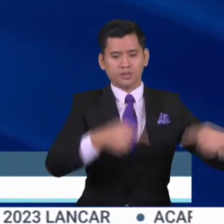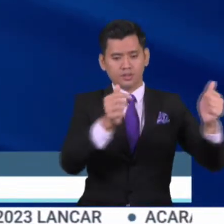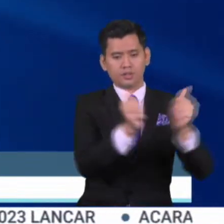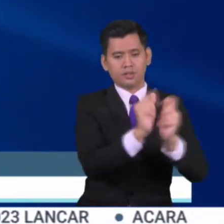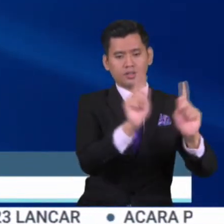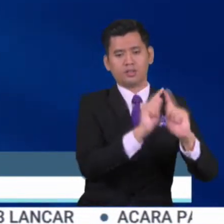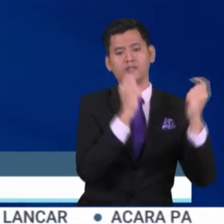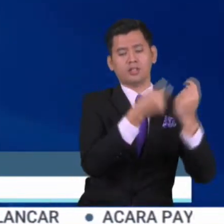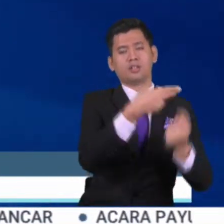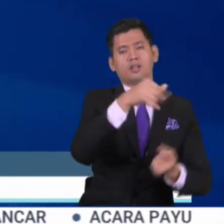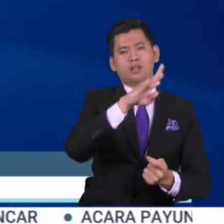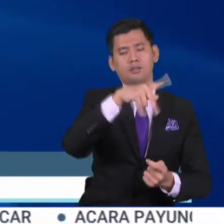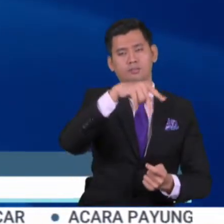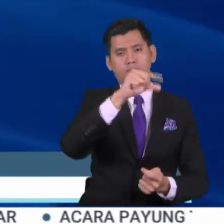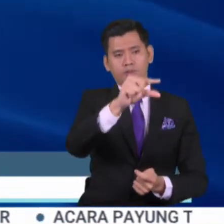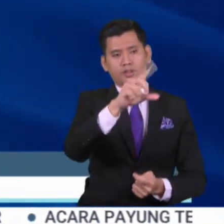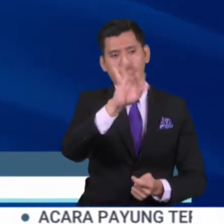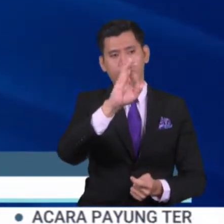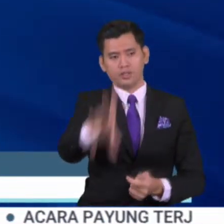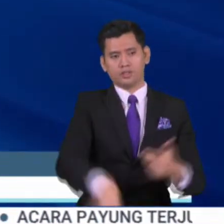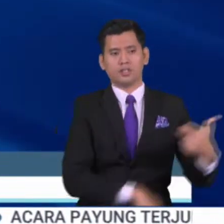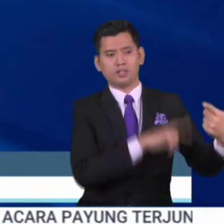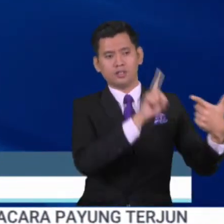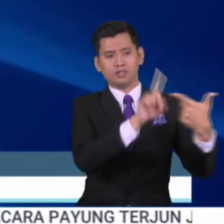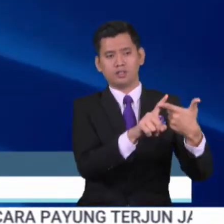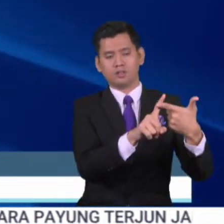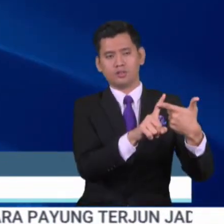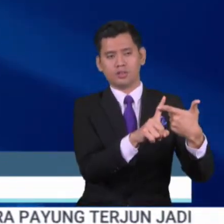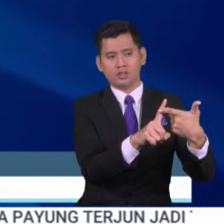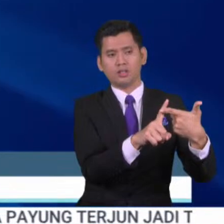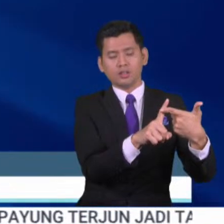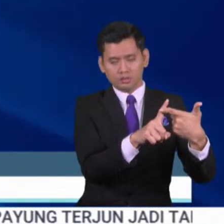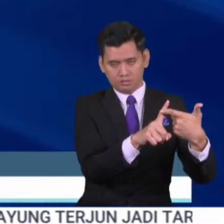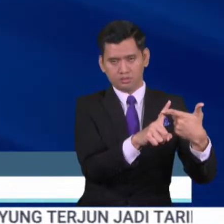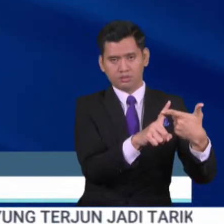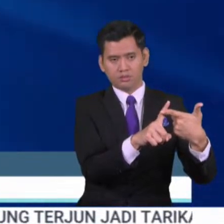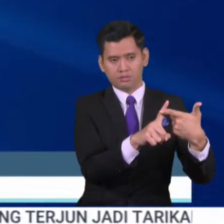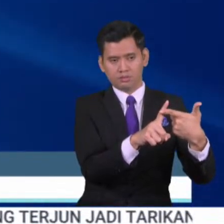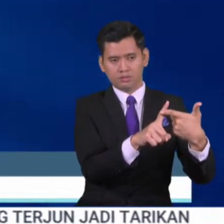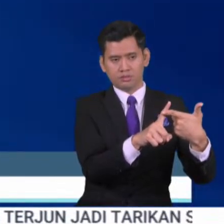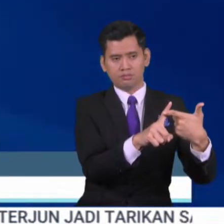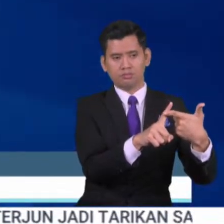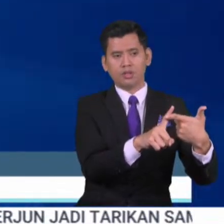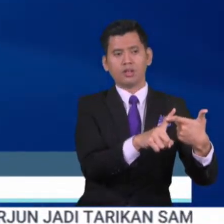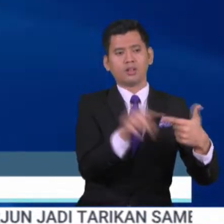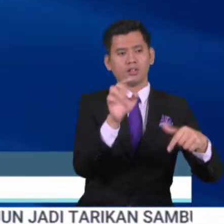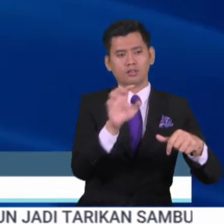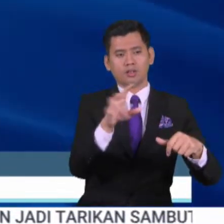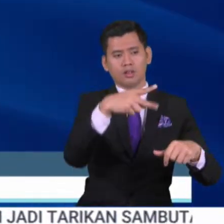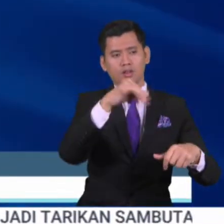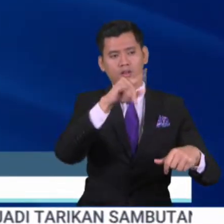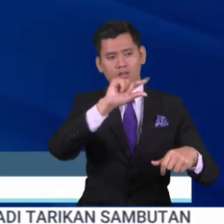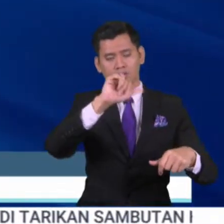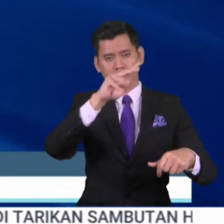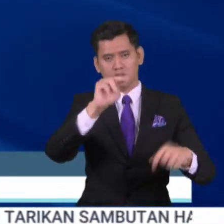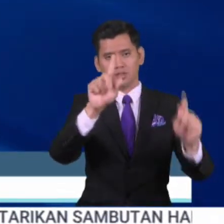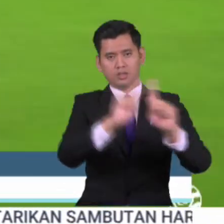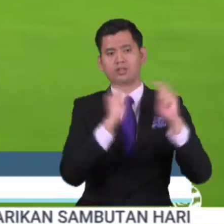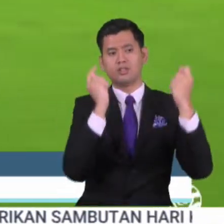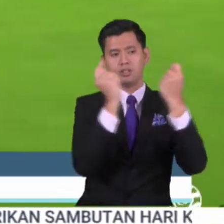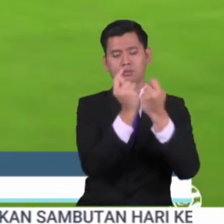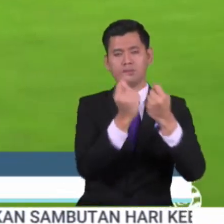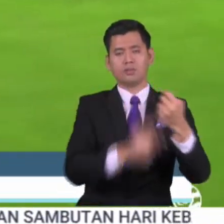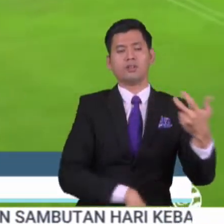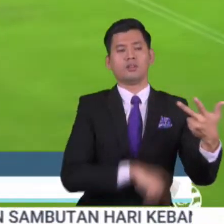musim lalu hpong FC dua lagi Pasukan yang bakal menjadi pencabar adalah juara Piala Singapura 2022 hogang